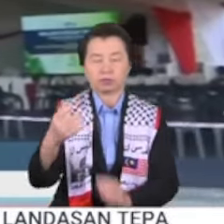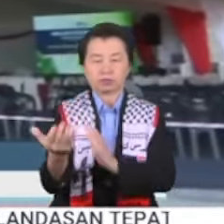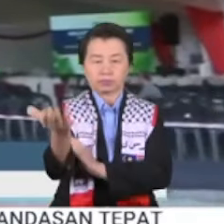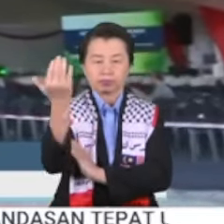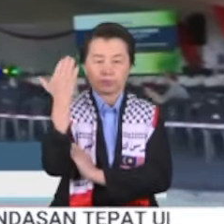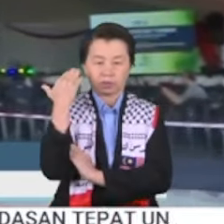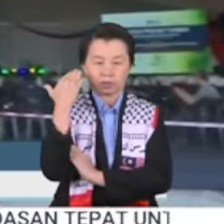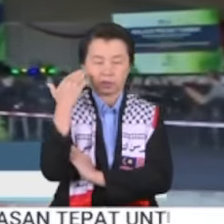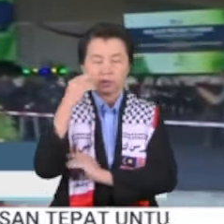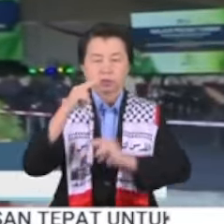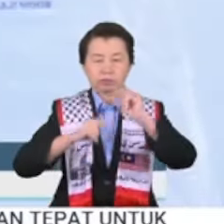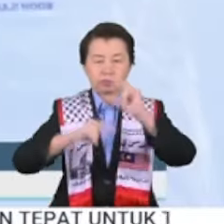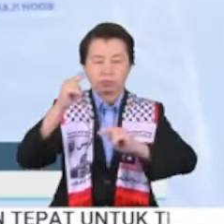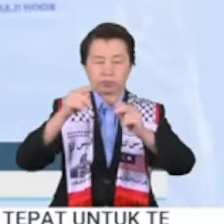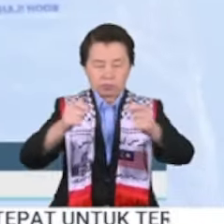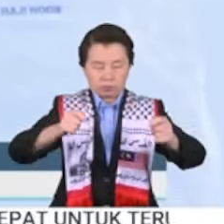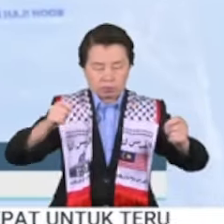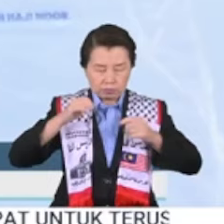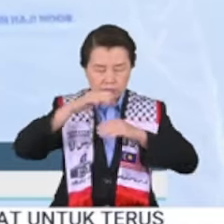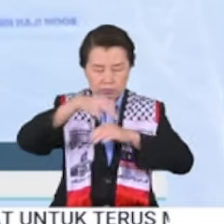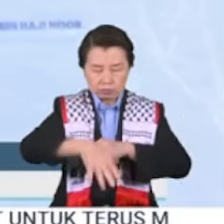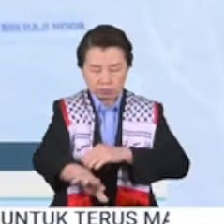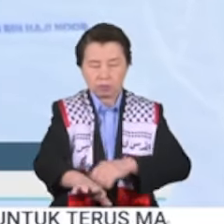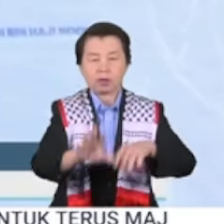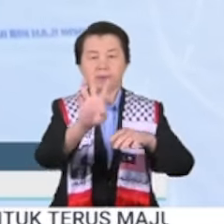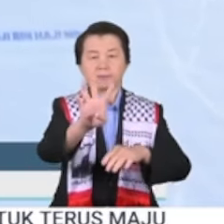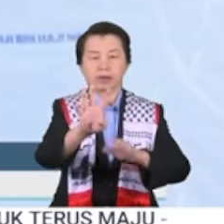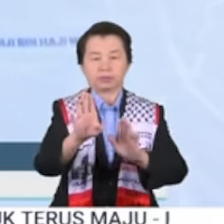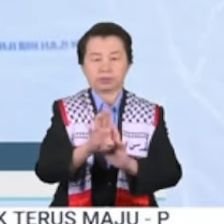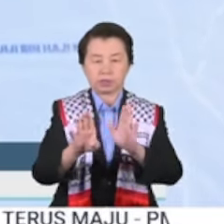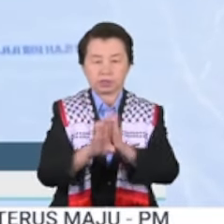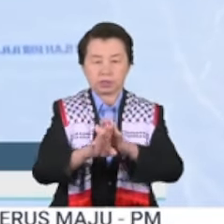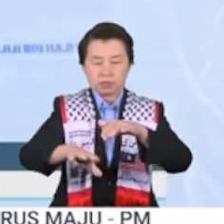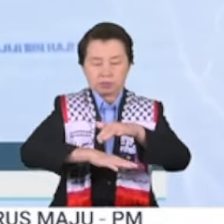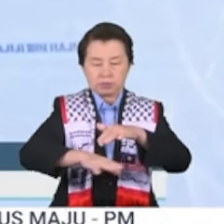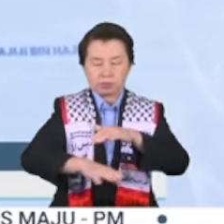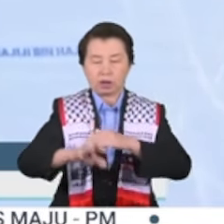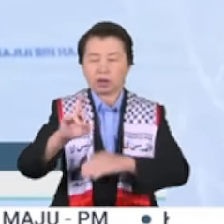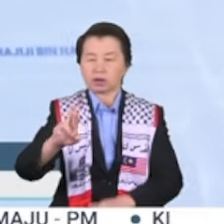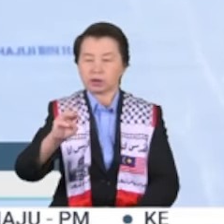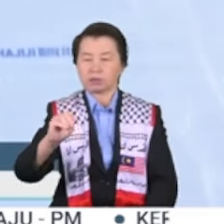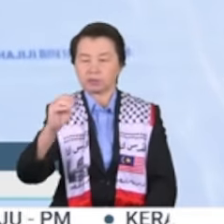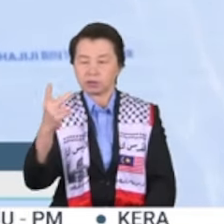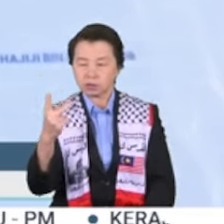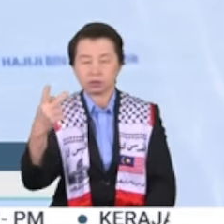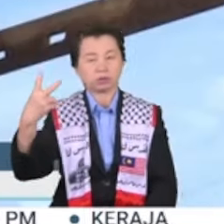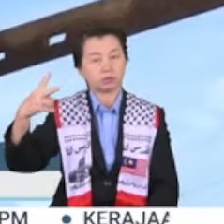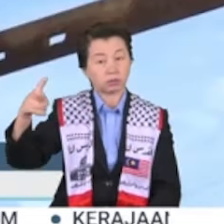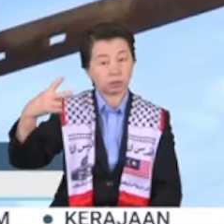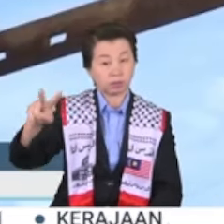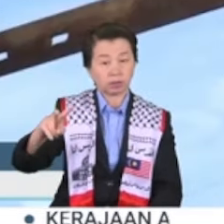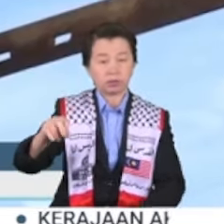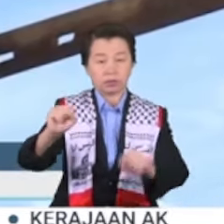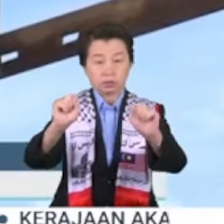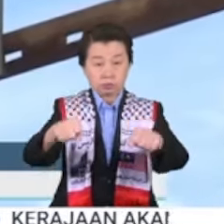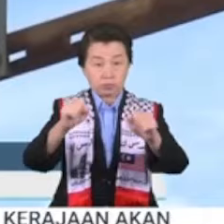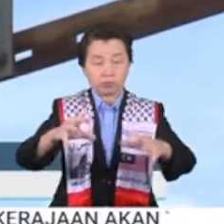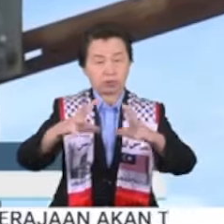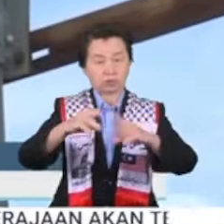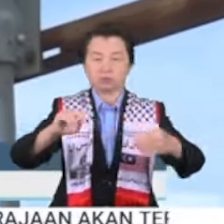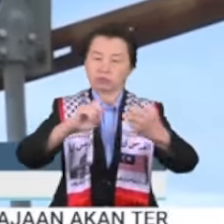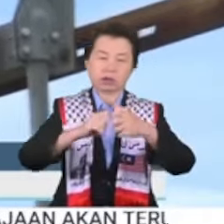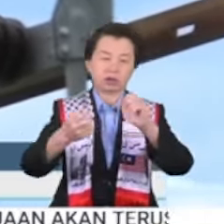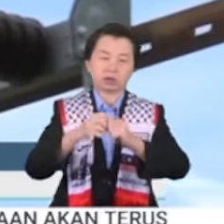pagi. Pembinaan empangan bernilai RM4 bilion di bawah rancangan Malaysia ke-12 ini mampu